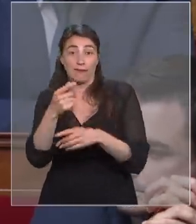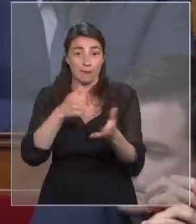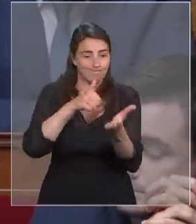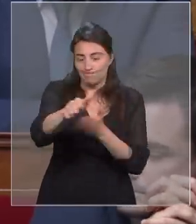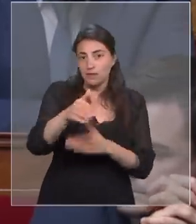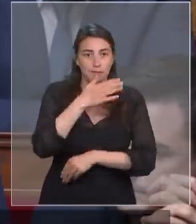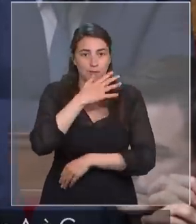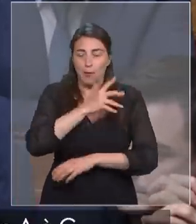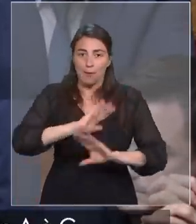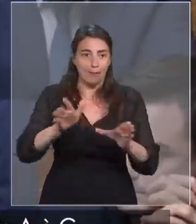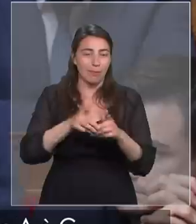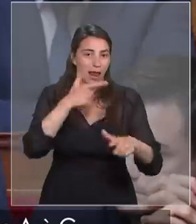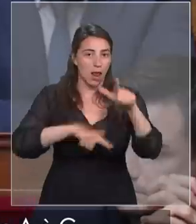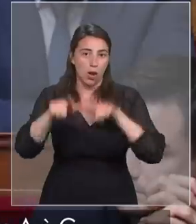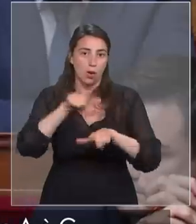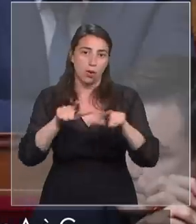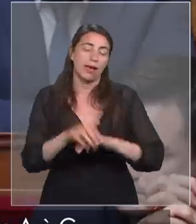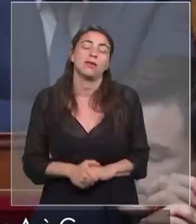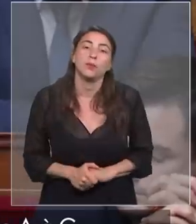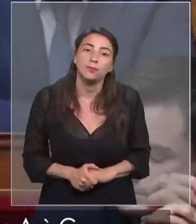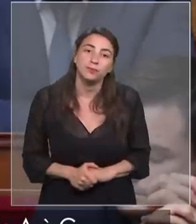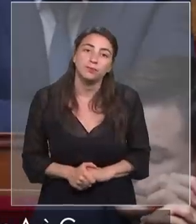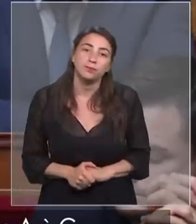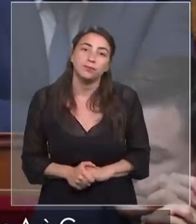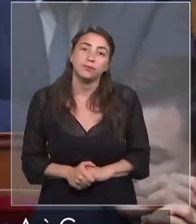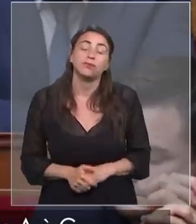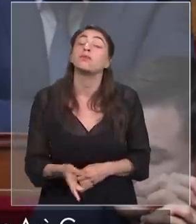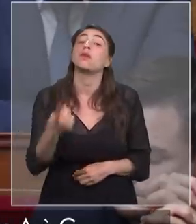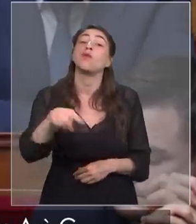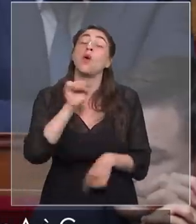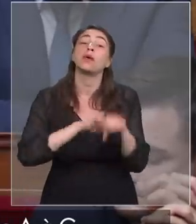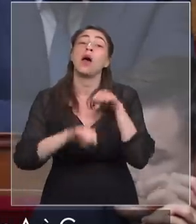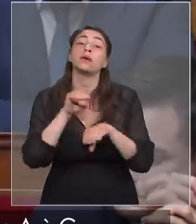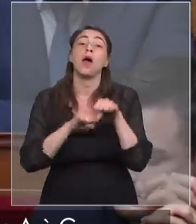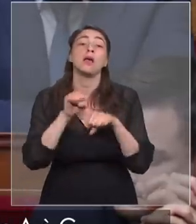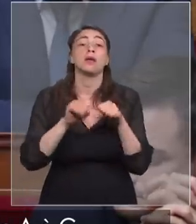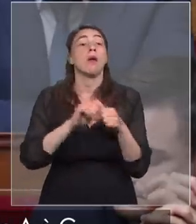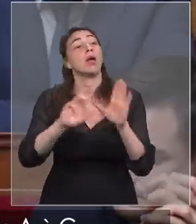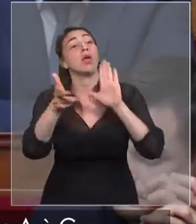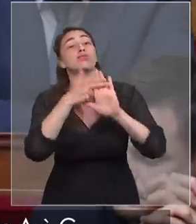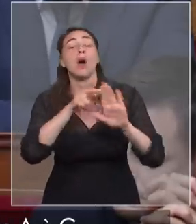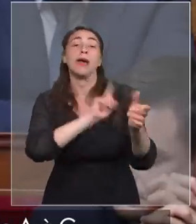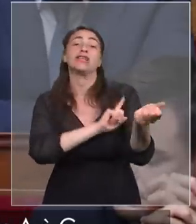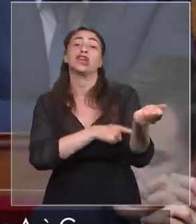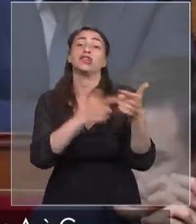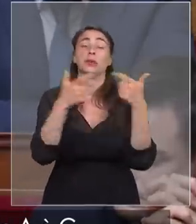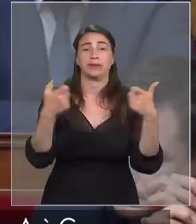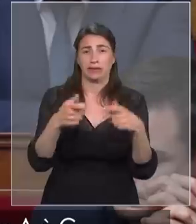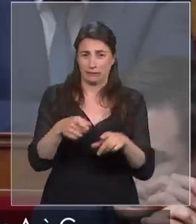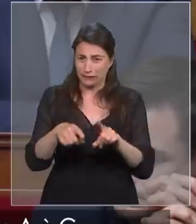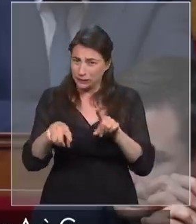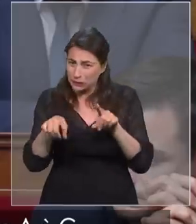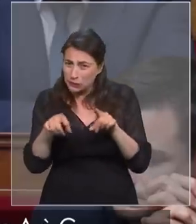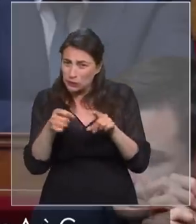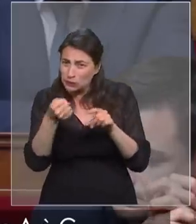deux ne sera plus autorisé à la location en Île-de-France dans les années à venir. Vous organisez à grands coups de normes énergétiques fondées sur des DPE aux critères discutables